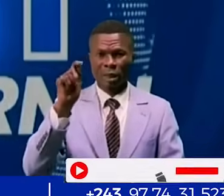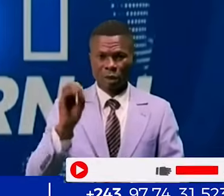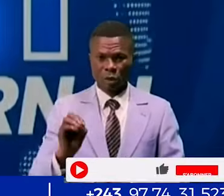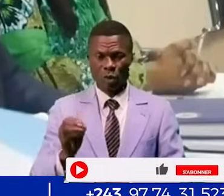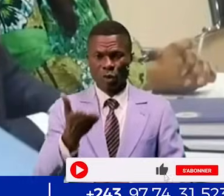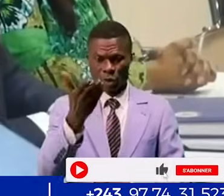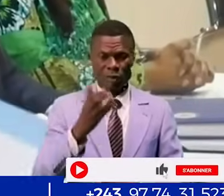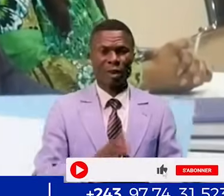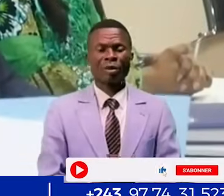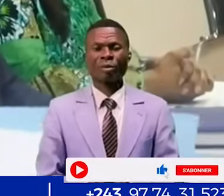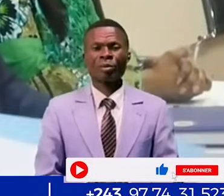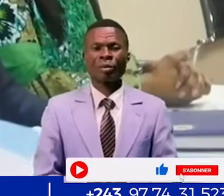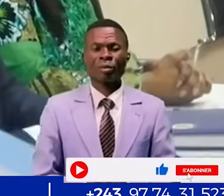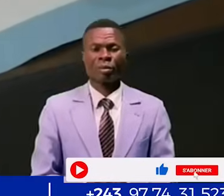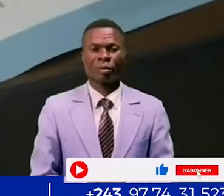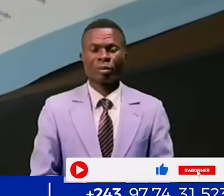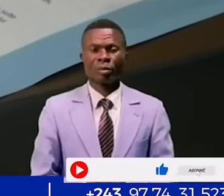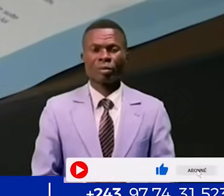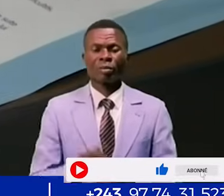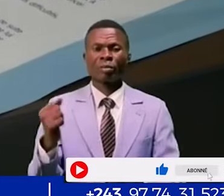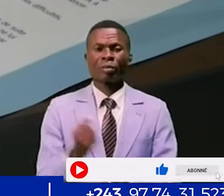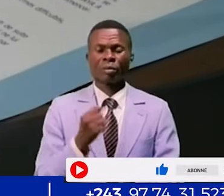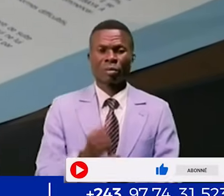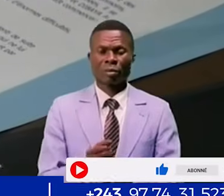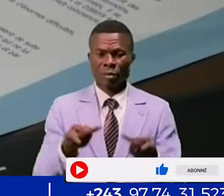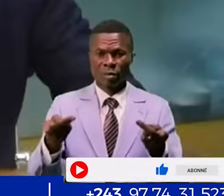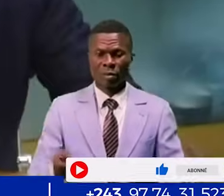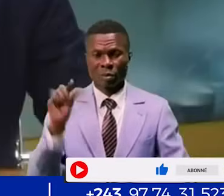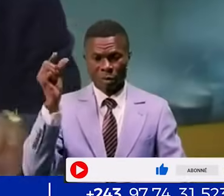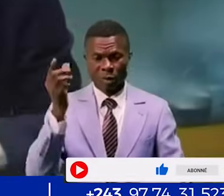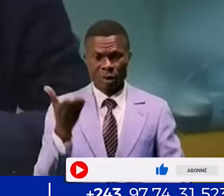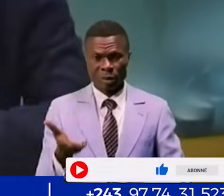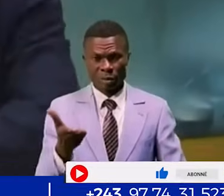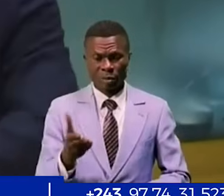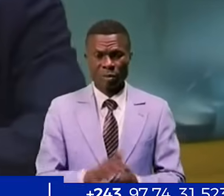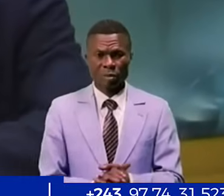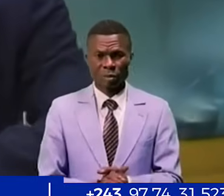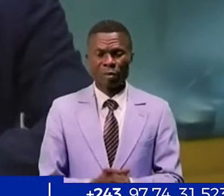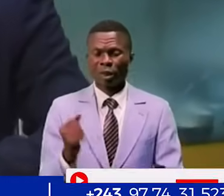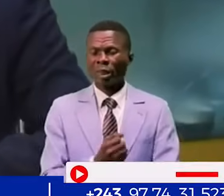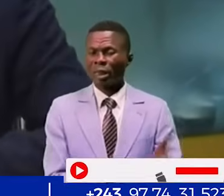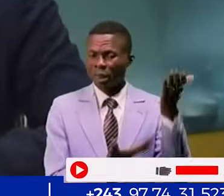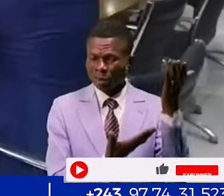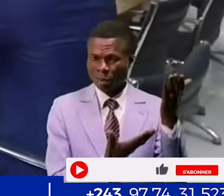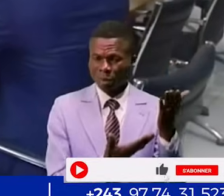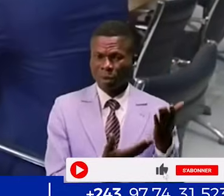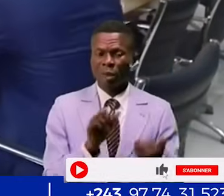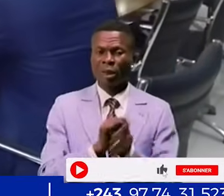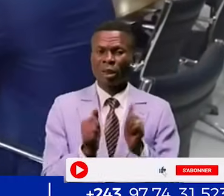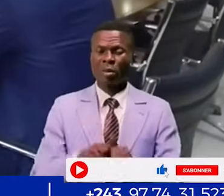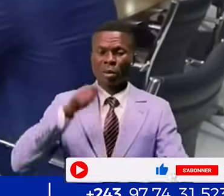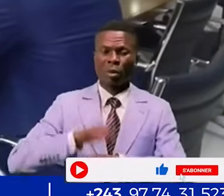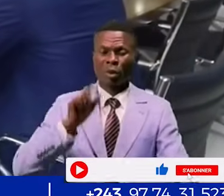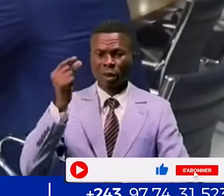Le service de géologie du ministère des Mines joue un rôle capital dans l'exploration des gisements